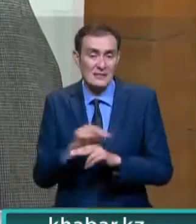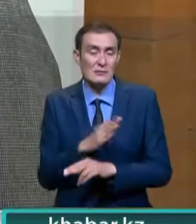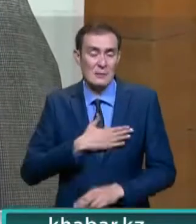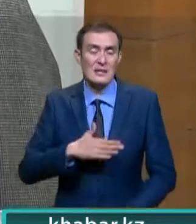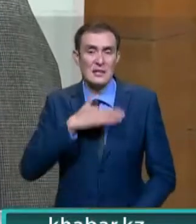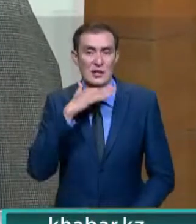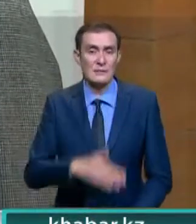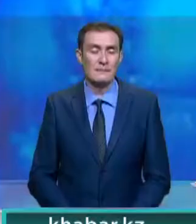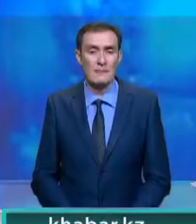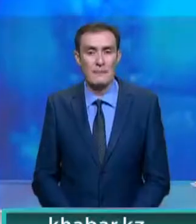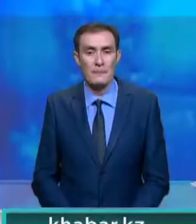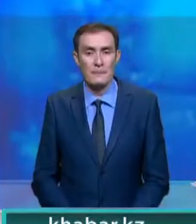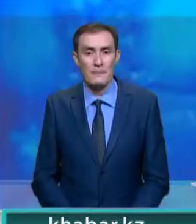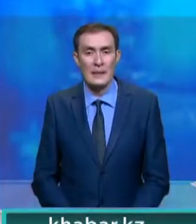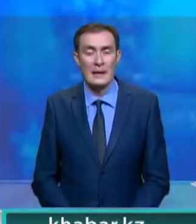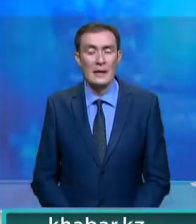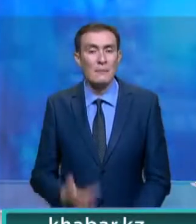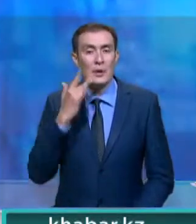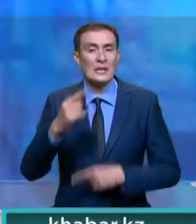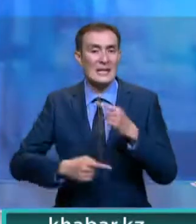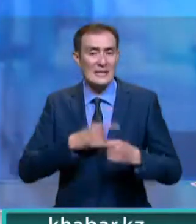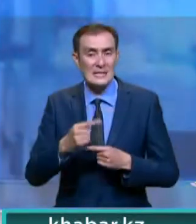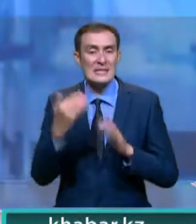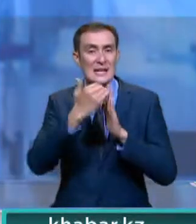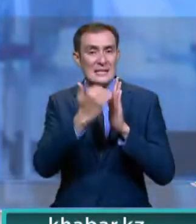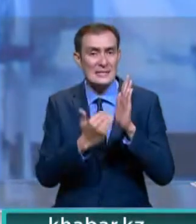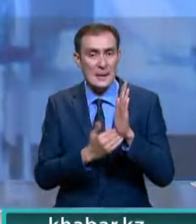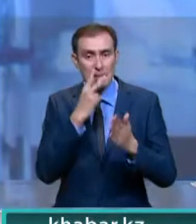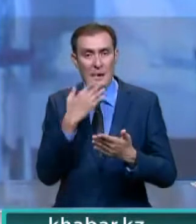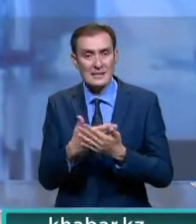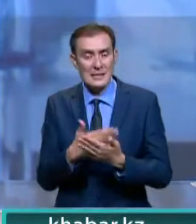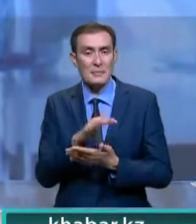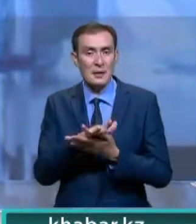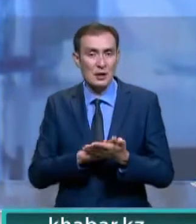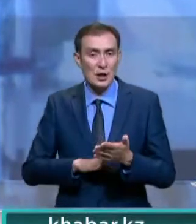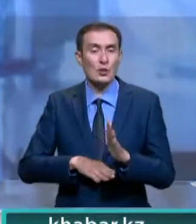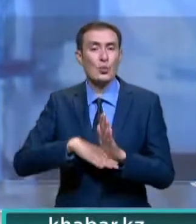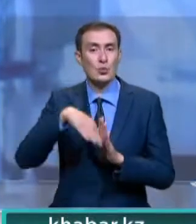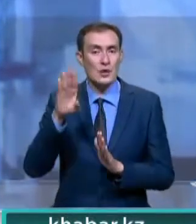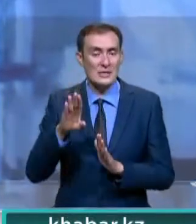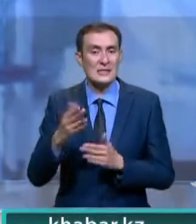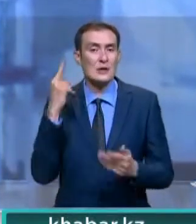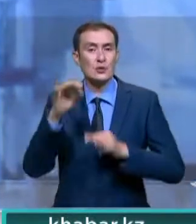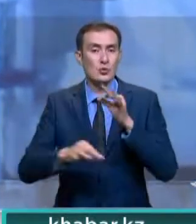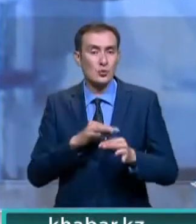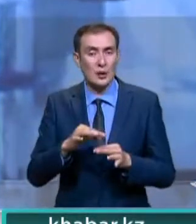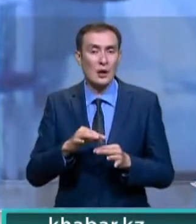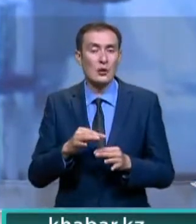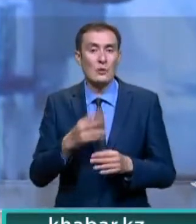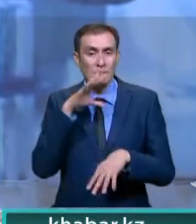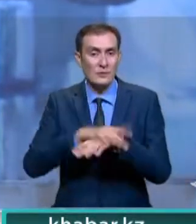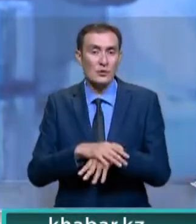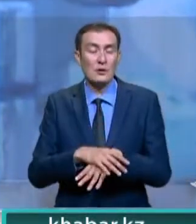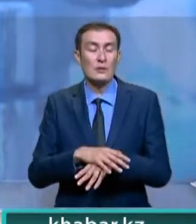достаточно. И по традиции о статистике показатель продолжает ползти вверх. За минувшие сутки ковид подтвердился еще